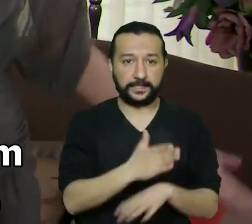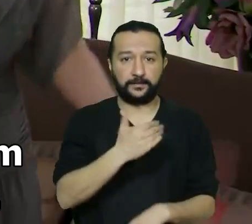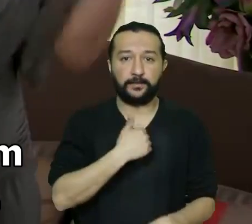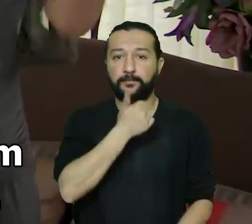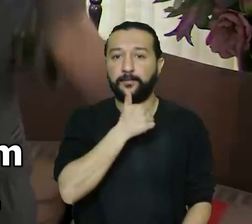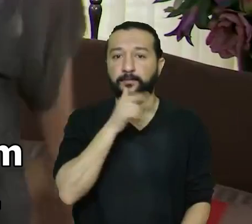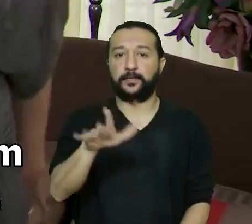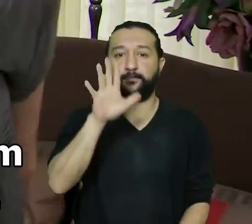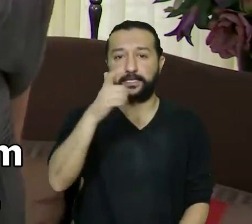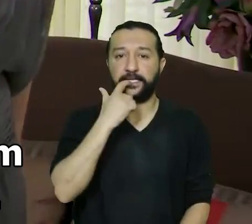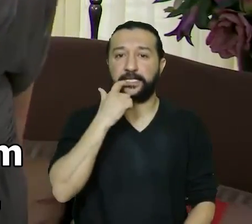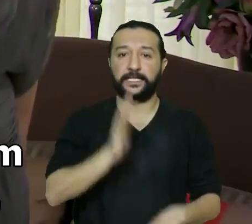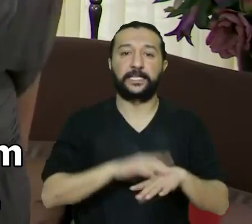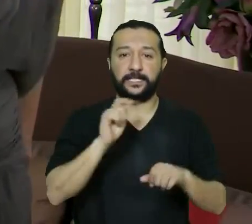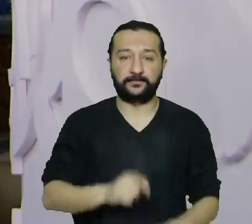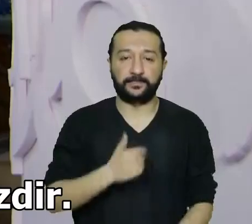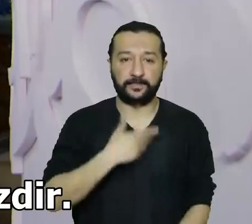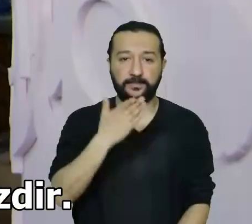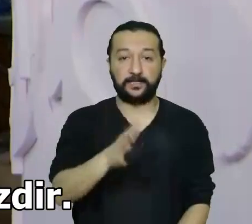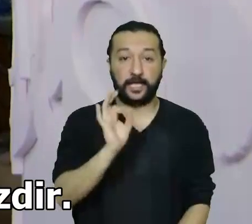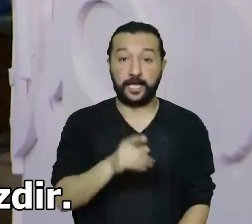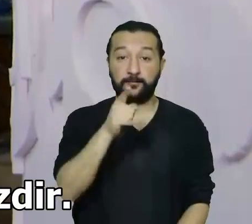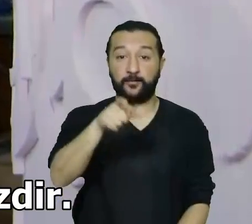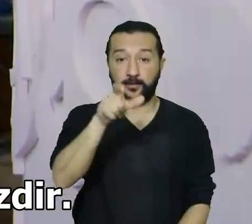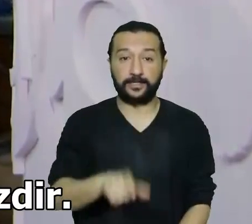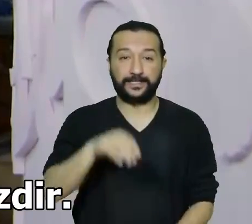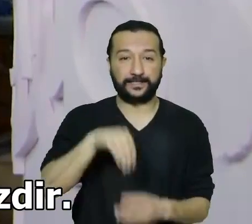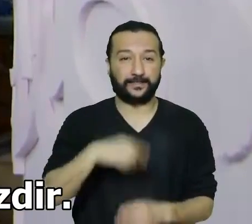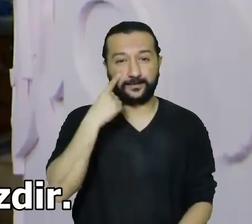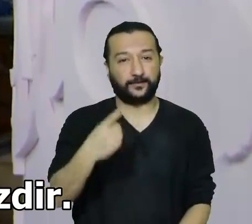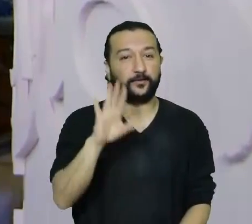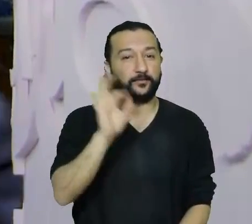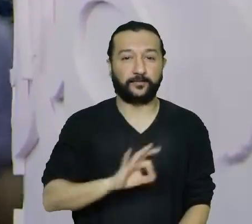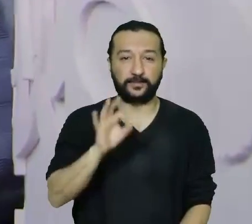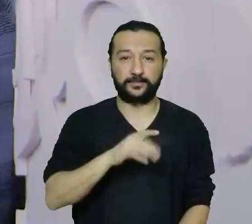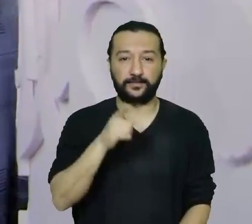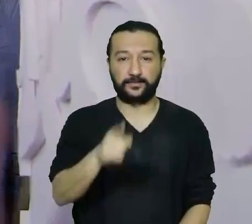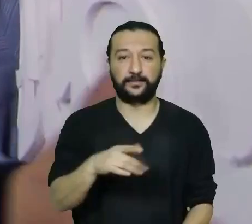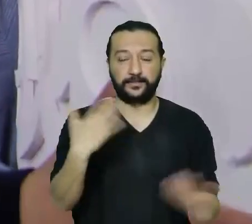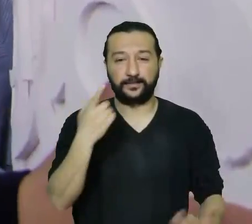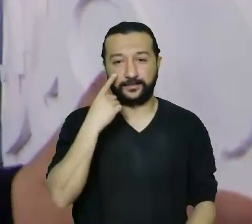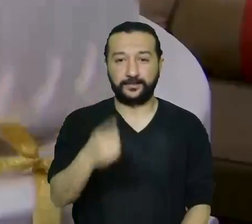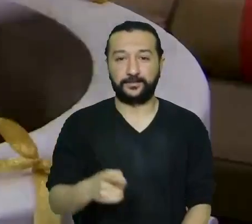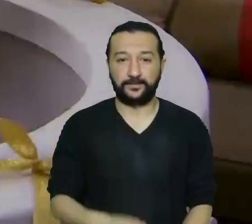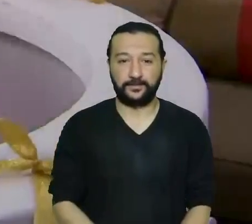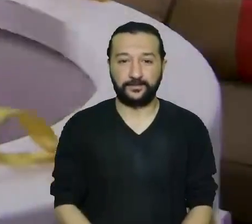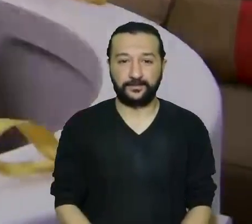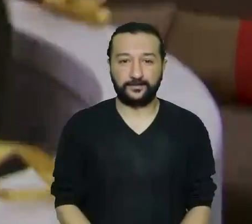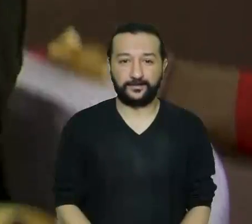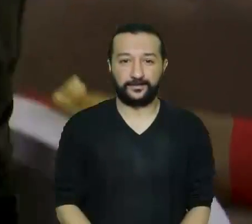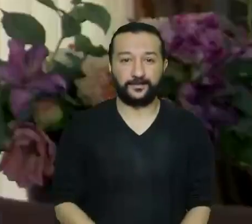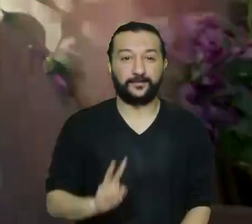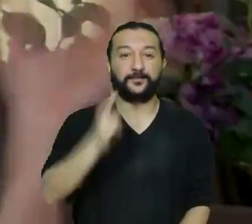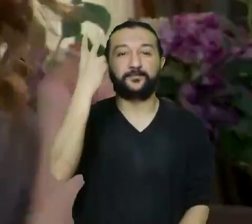bana Babişkom 5 yaşındayken yapmıştı. Ama böylesini görmemişsinizdir. Ta ta ta ta. Pastadan Sarp